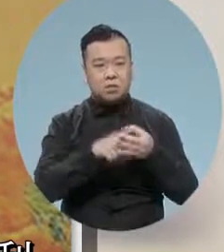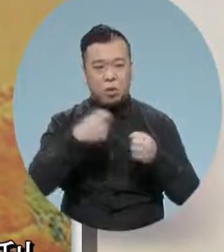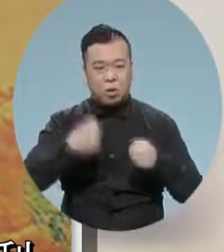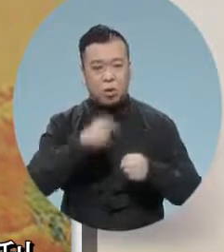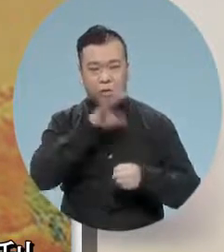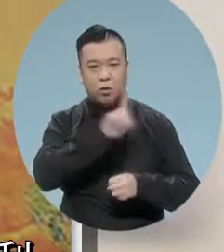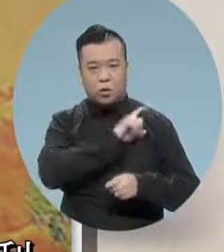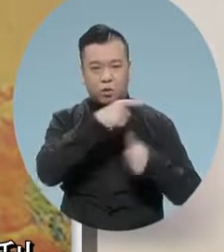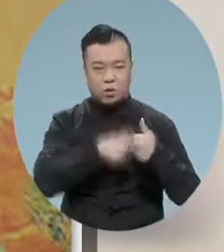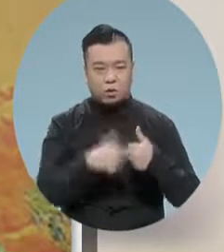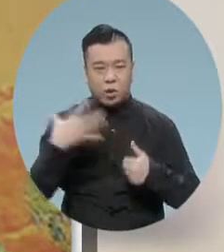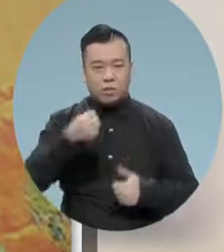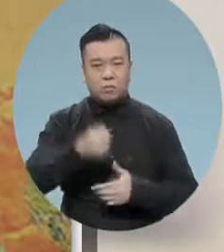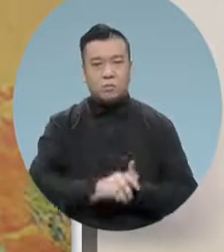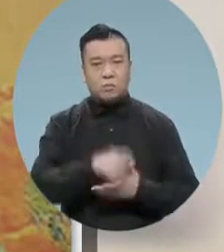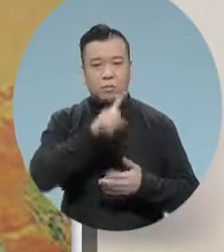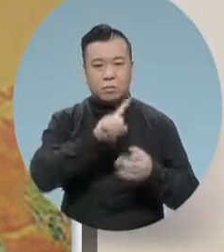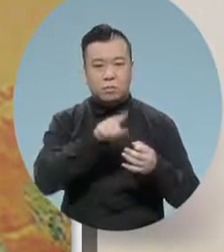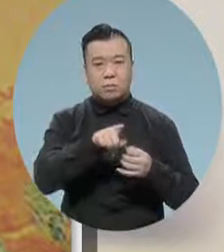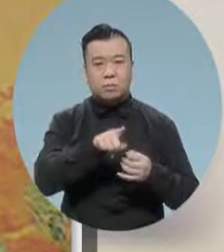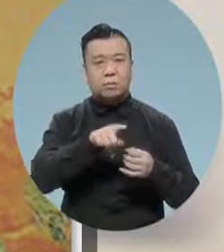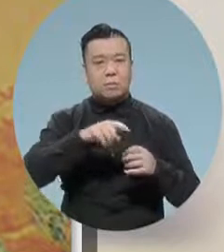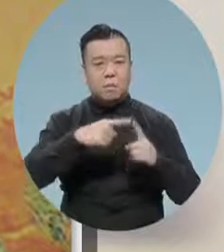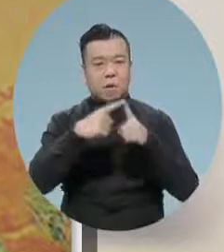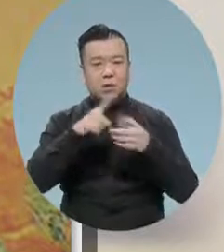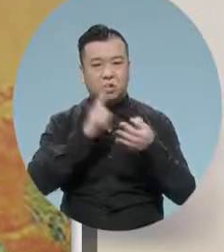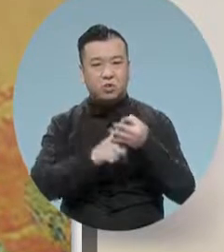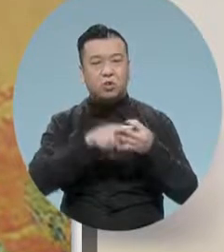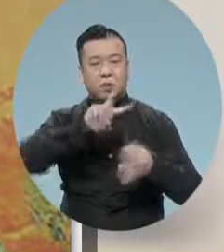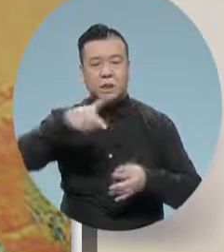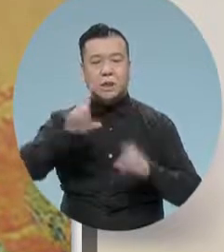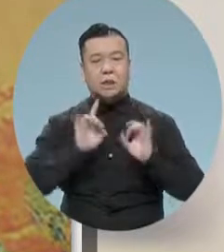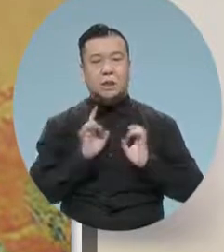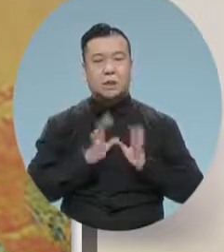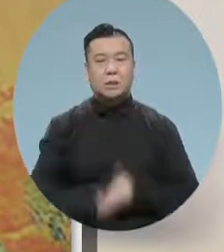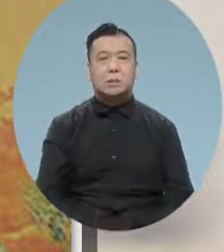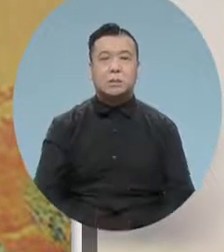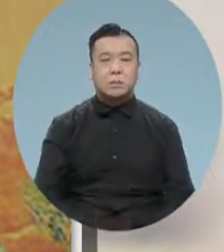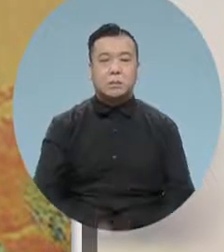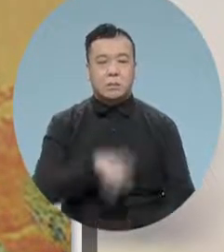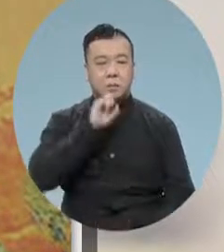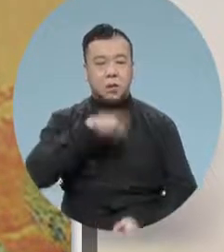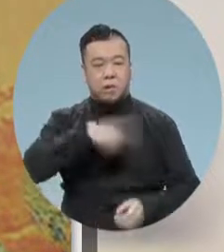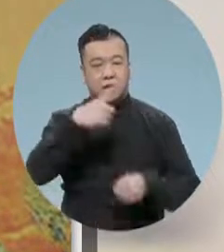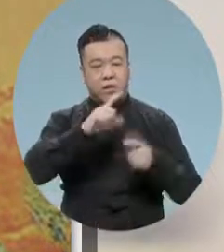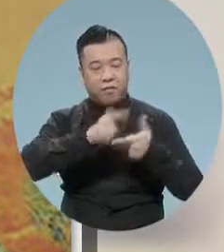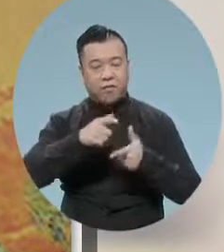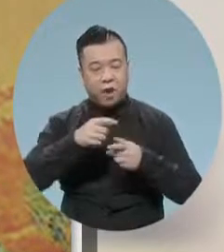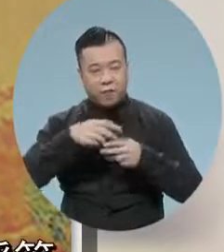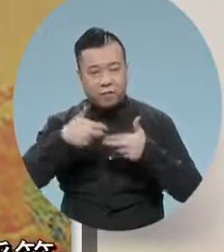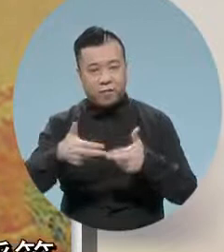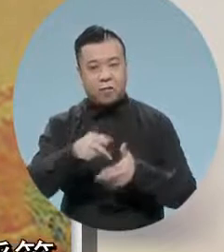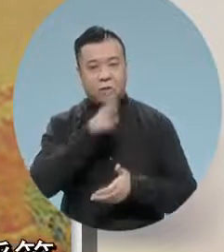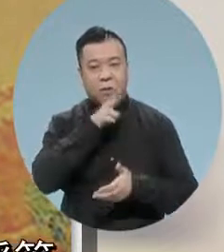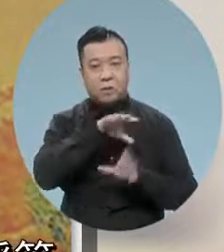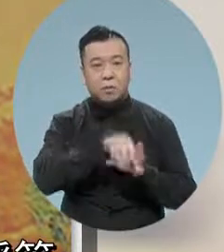調個人的權利，民主會變成自私。但是如果民主用另一種模式去發展，